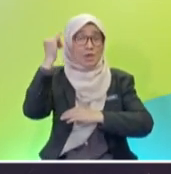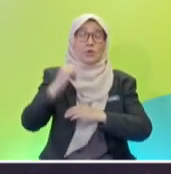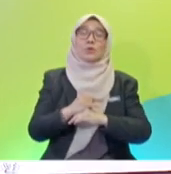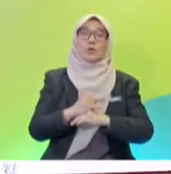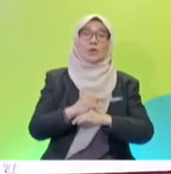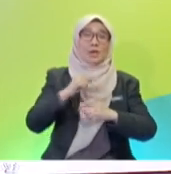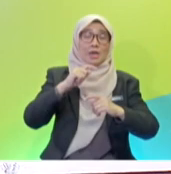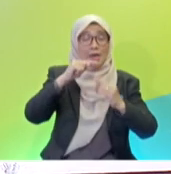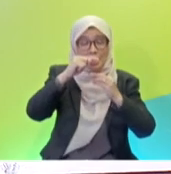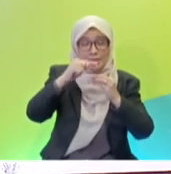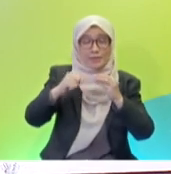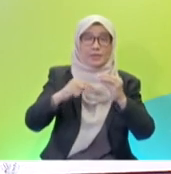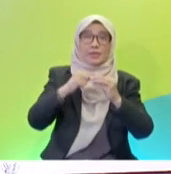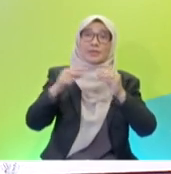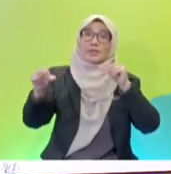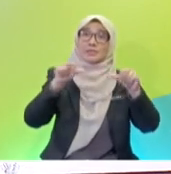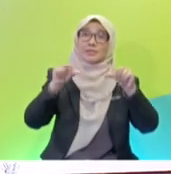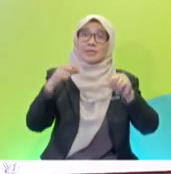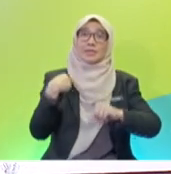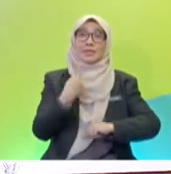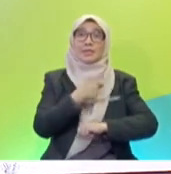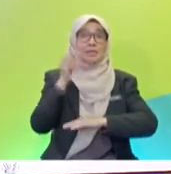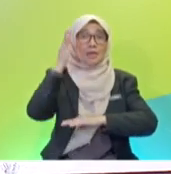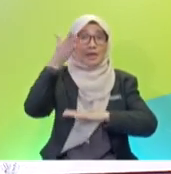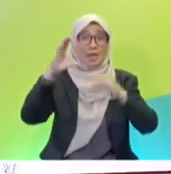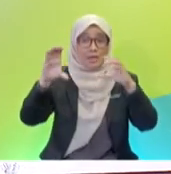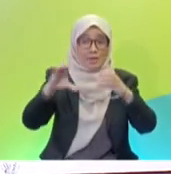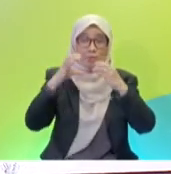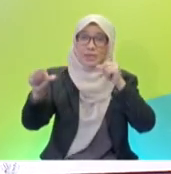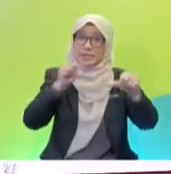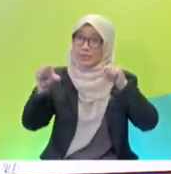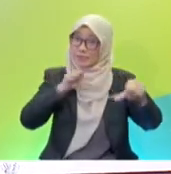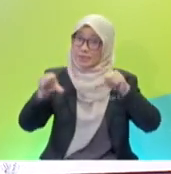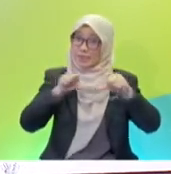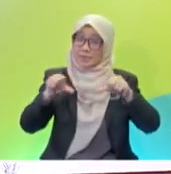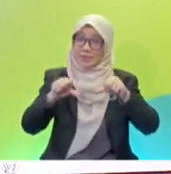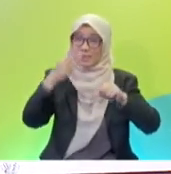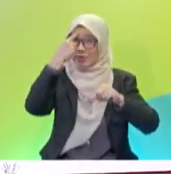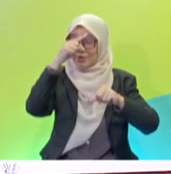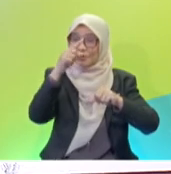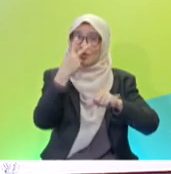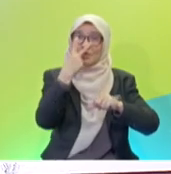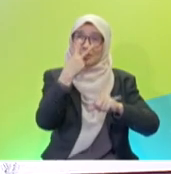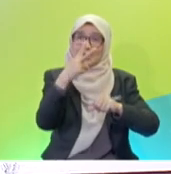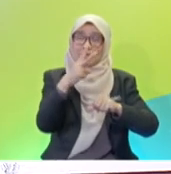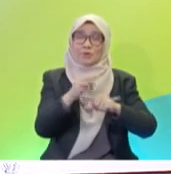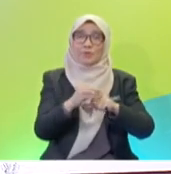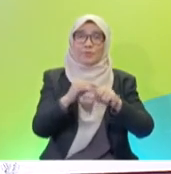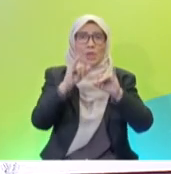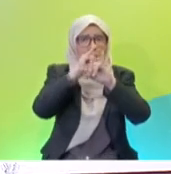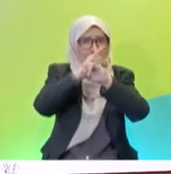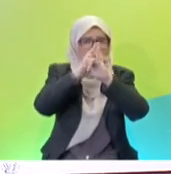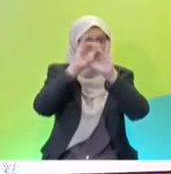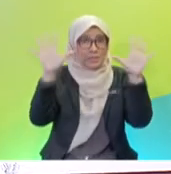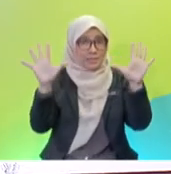Jadi hari ini kita akan membuat aktiviti untuk melihat kejelasan